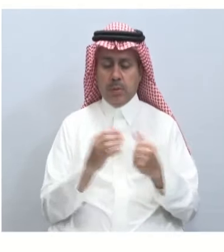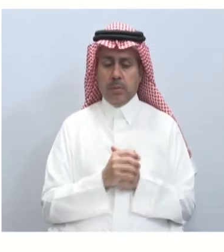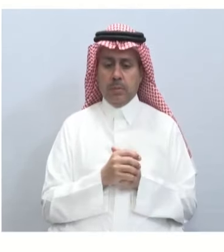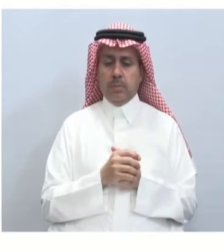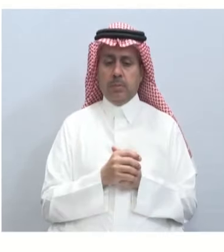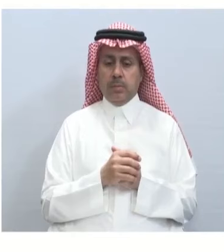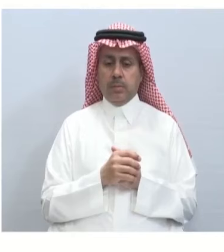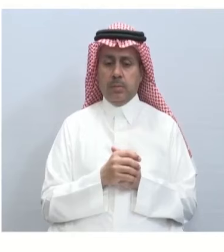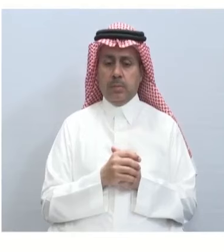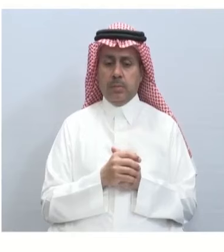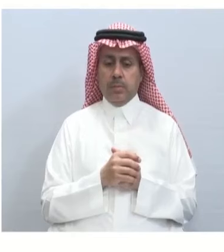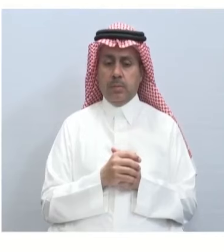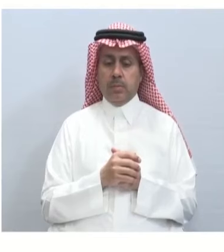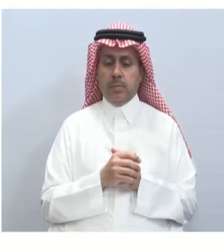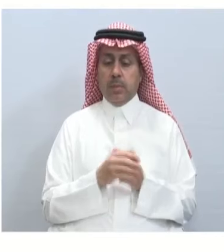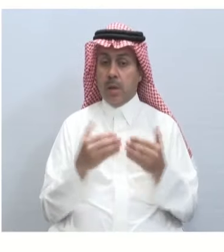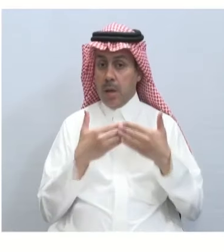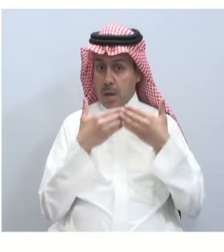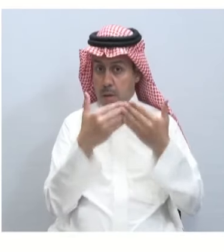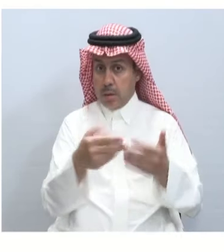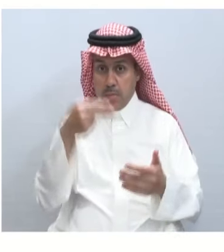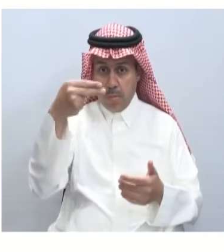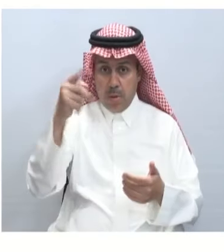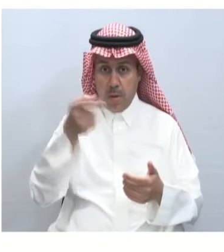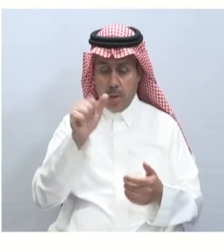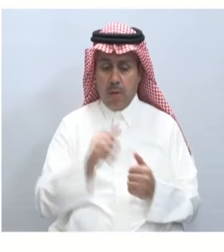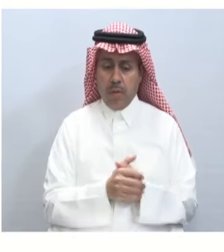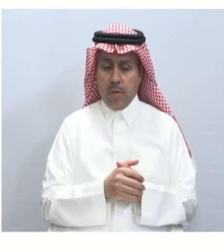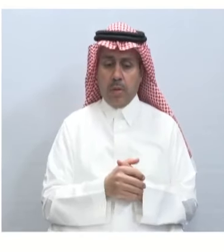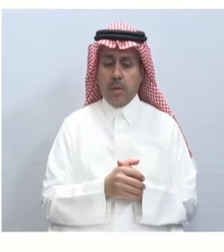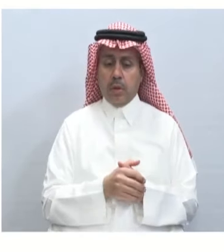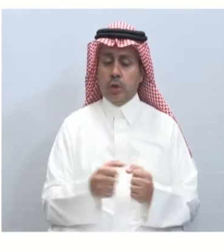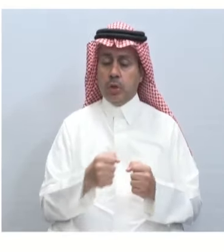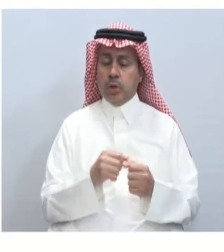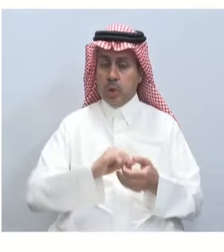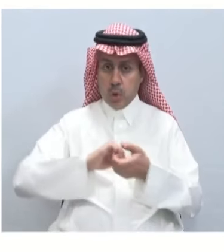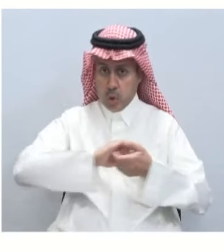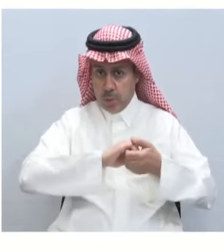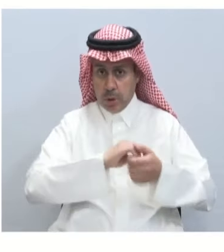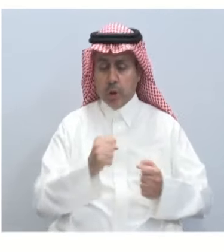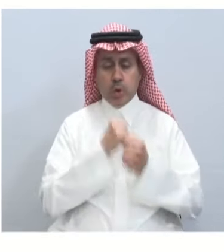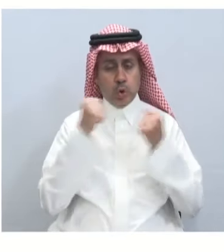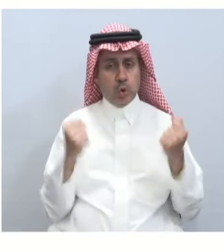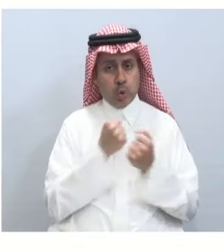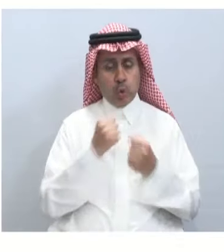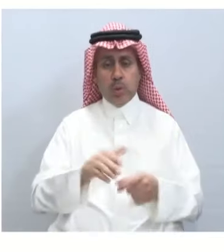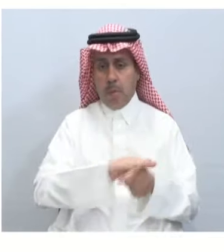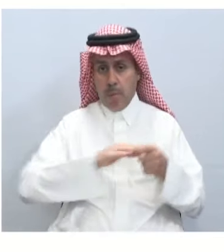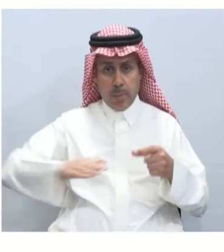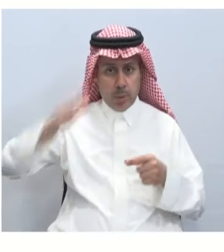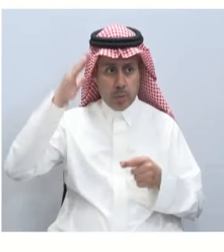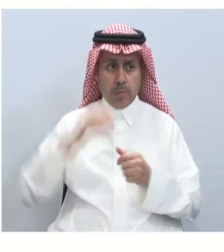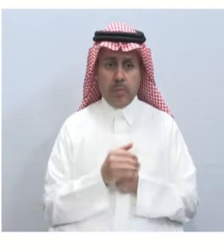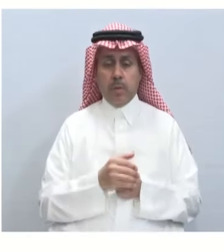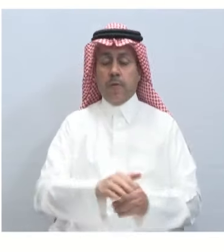مجموعتك قدم عرضا لزملائك في الصف عن جهود بلادنا المملكه العربيه السعوديه